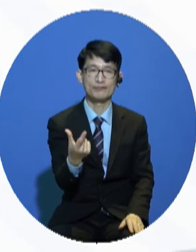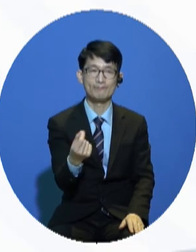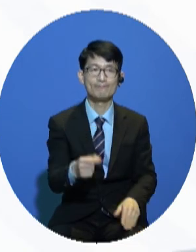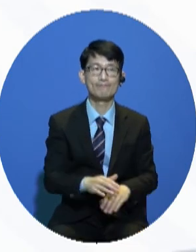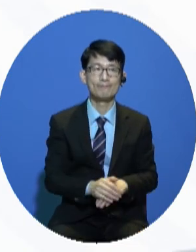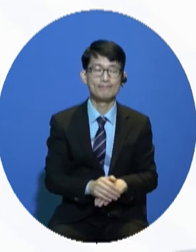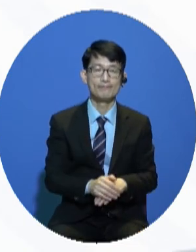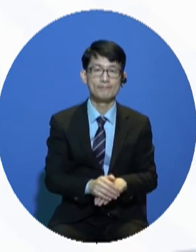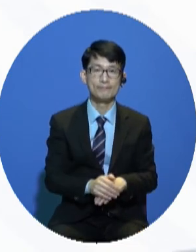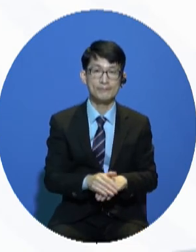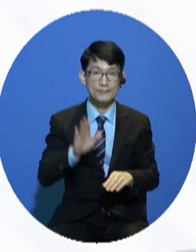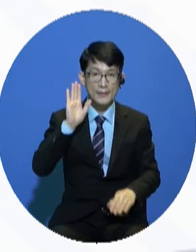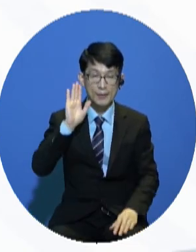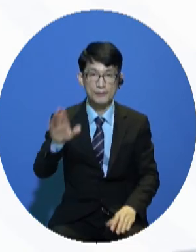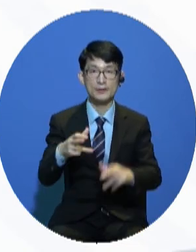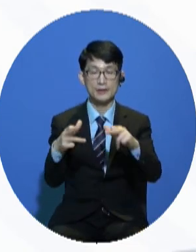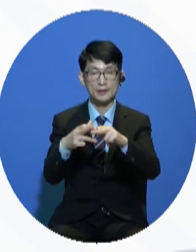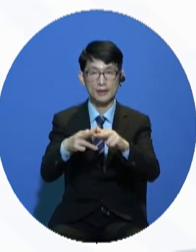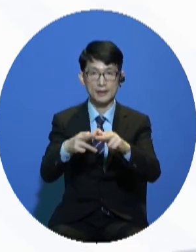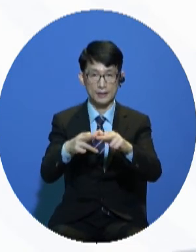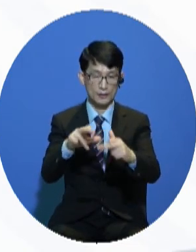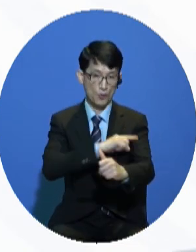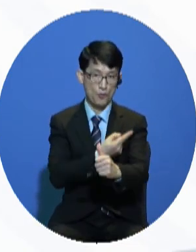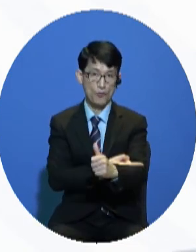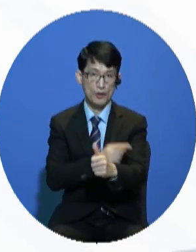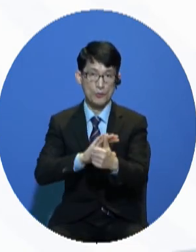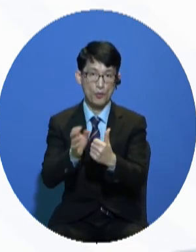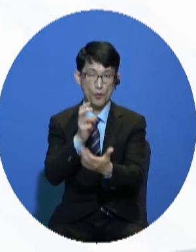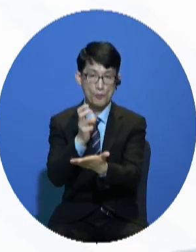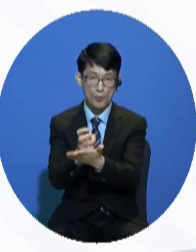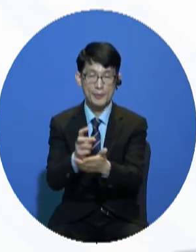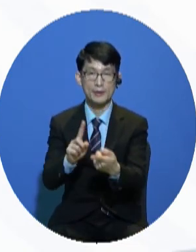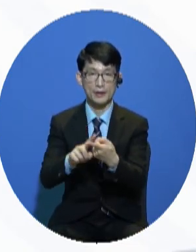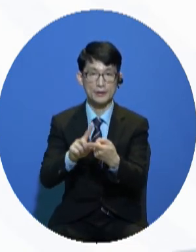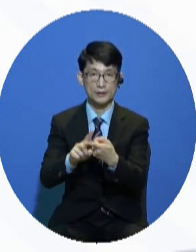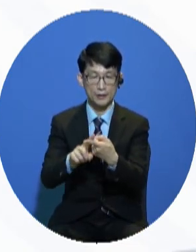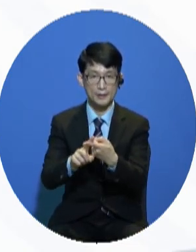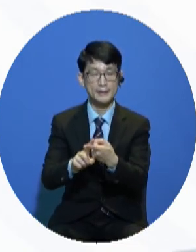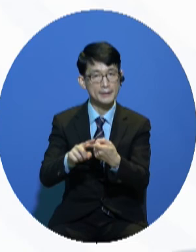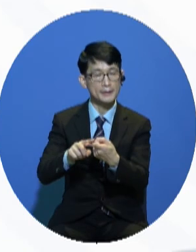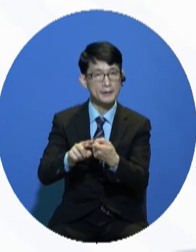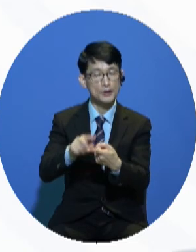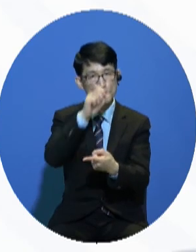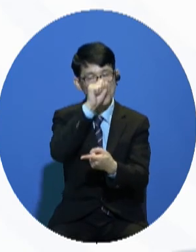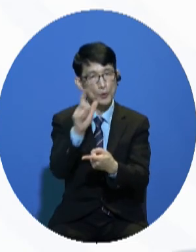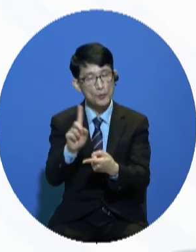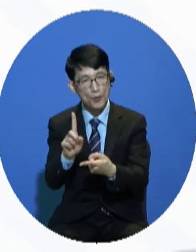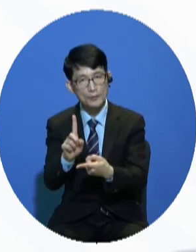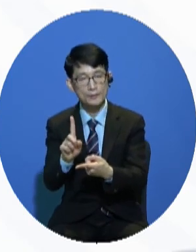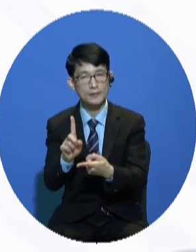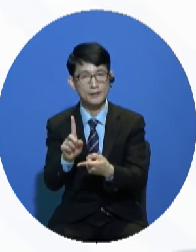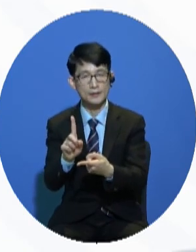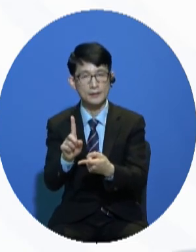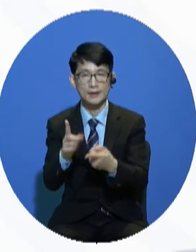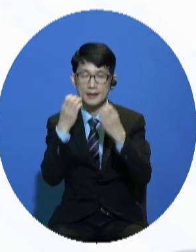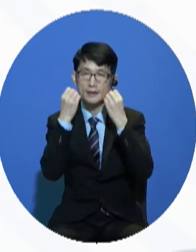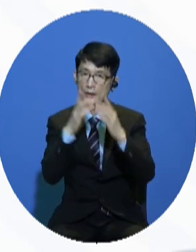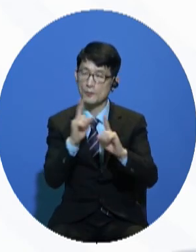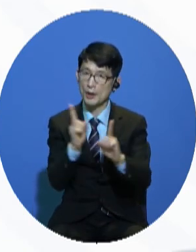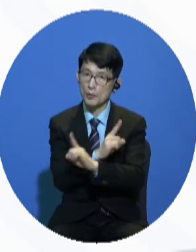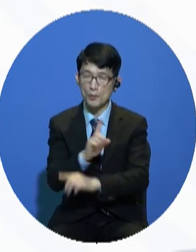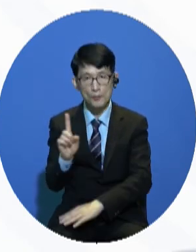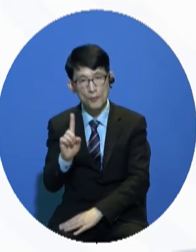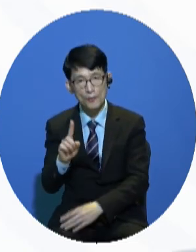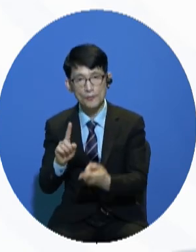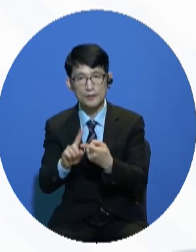토대로 해서 이후에 어떤 장애인 권리 보장법 제정 방향에 대해서 몇 가지 말씀드리면, 좀 전에 앞서서 말씀드린 것처럼 좀 새롭게 좀 재편해야